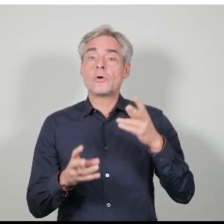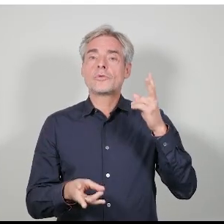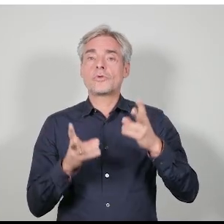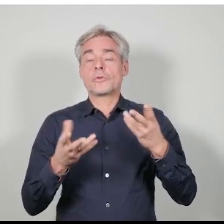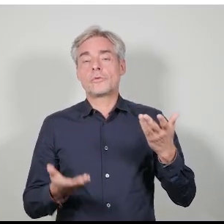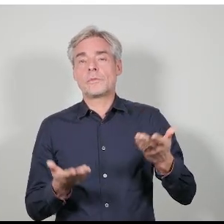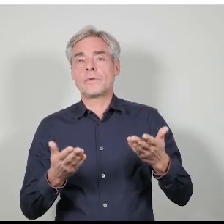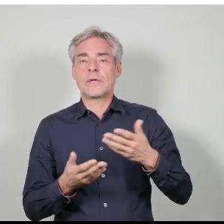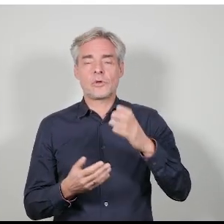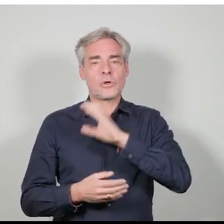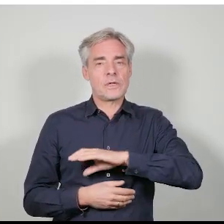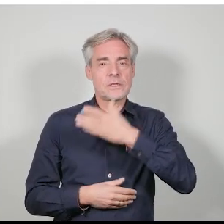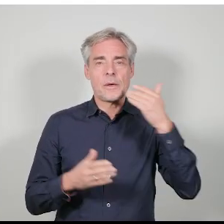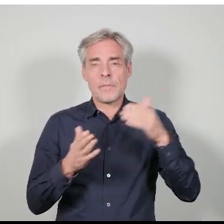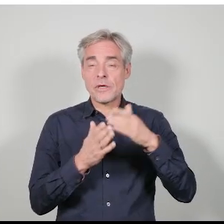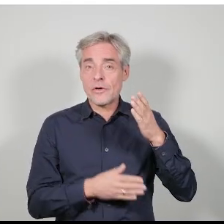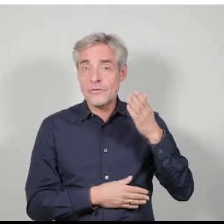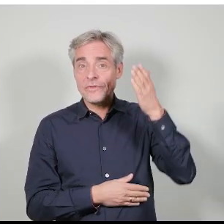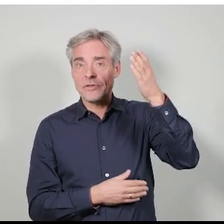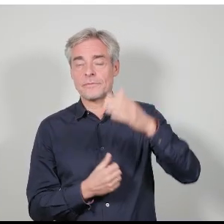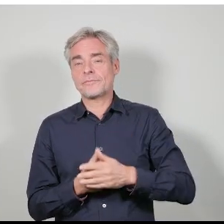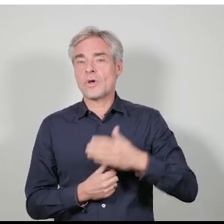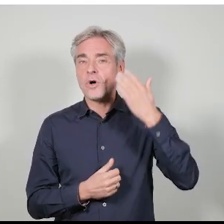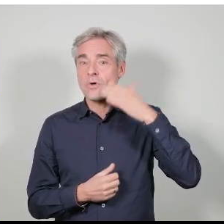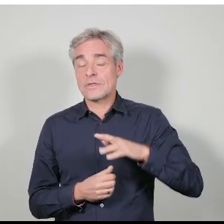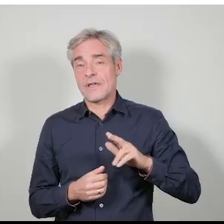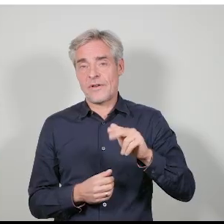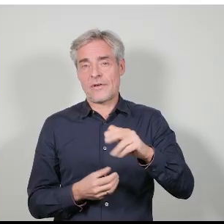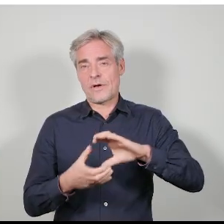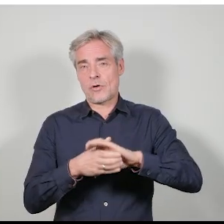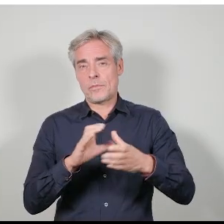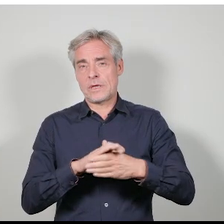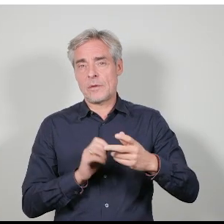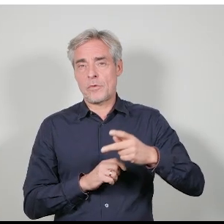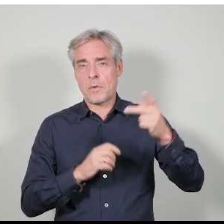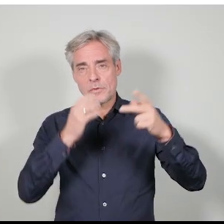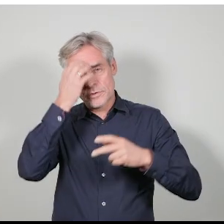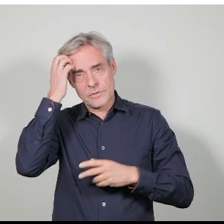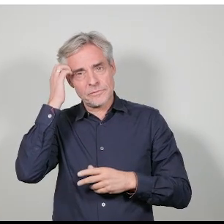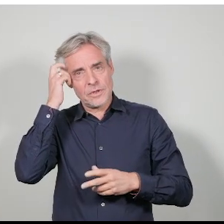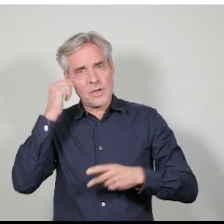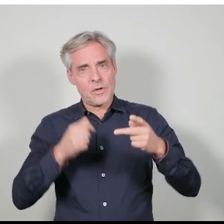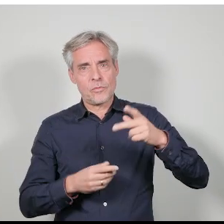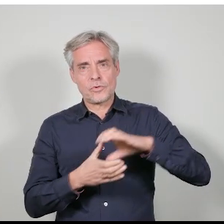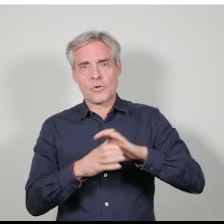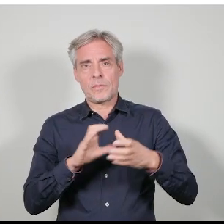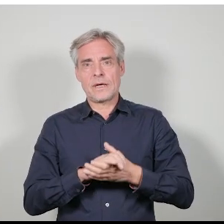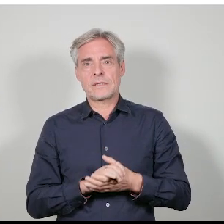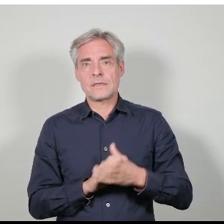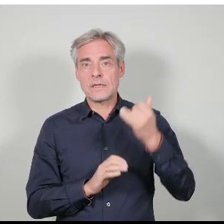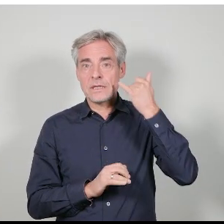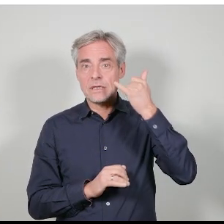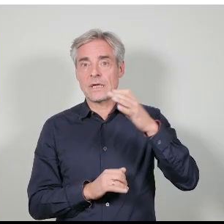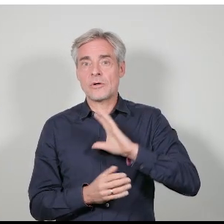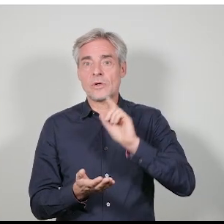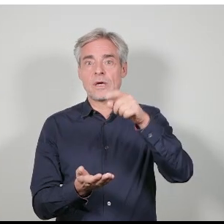tente de se donner un meilleur horizon, on sait que ça ne va pas s'arranger tout de suite, voire se complexifier, et l'idée d'avoir